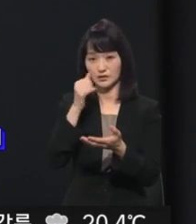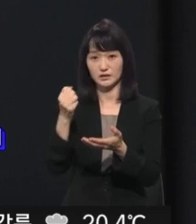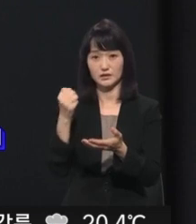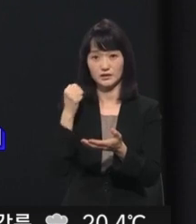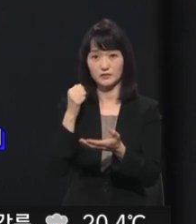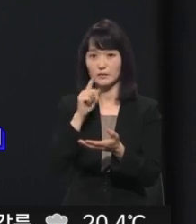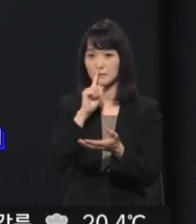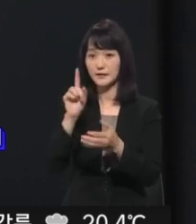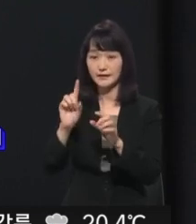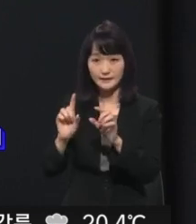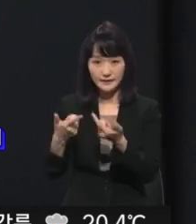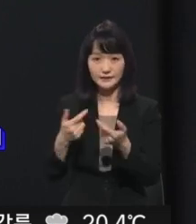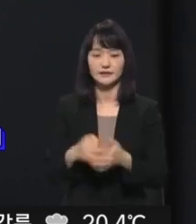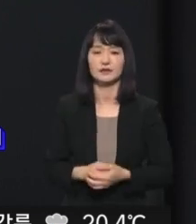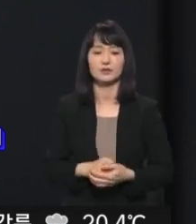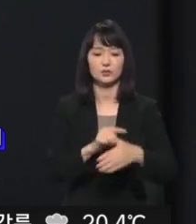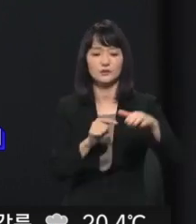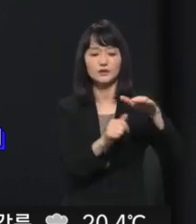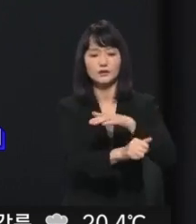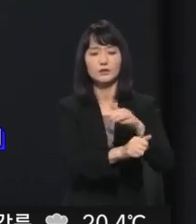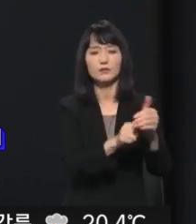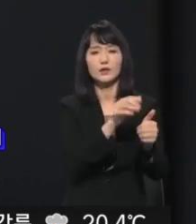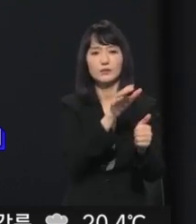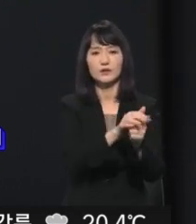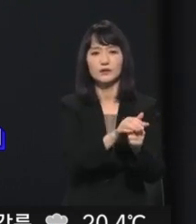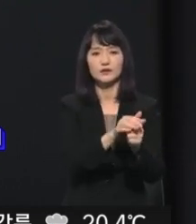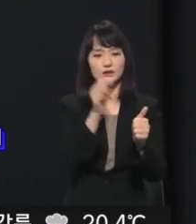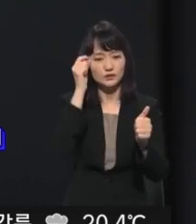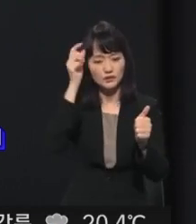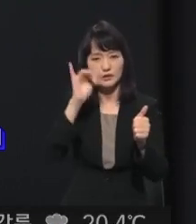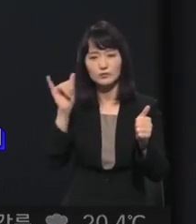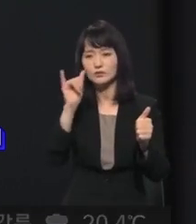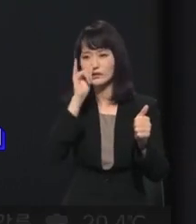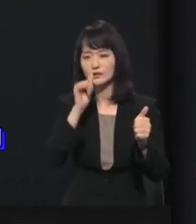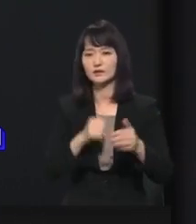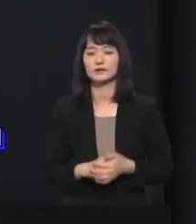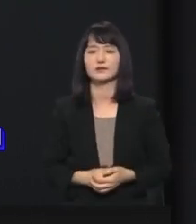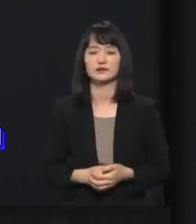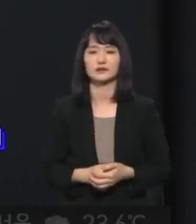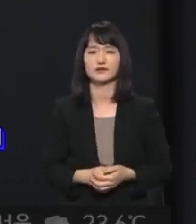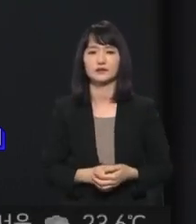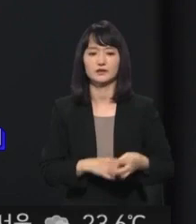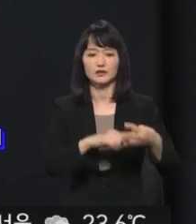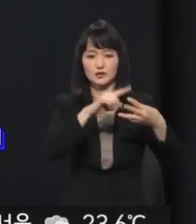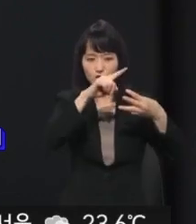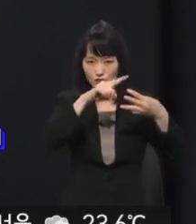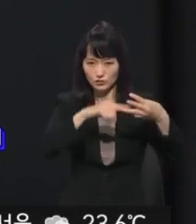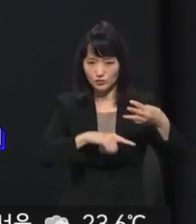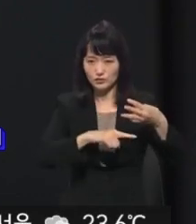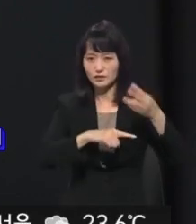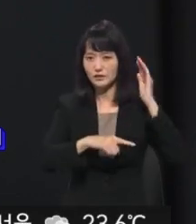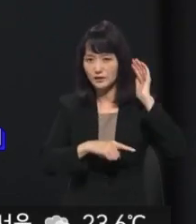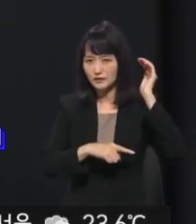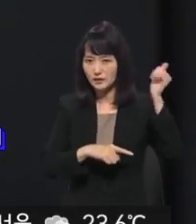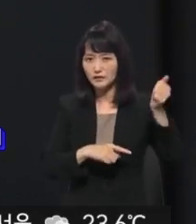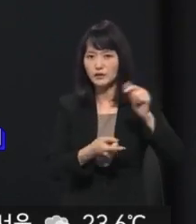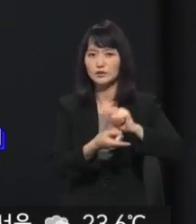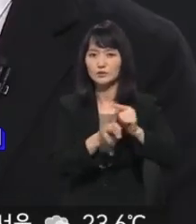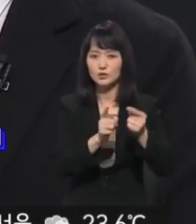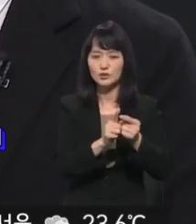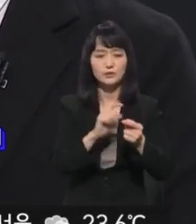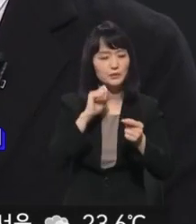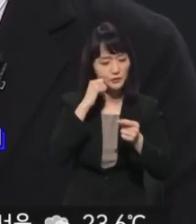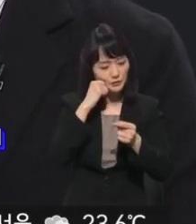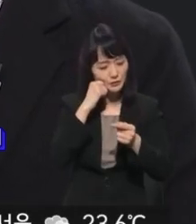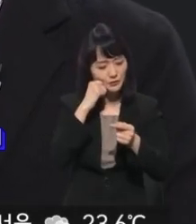중진 의원들 많이 계신데 이것이 무조건 윤석열 대통령과 전후의 를 나눈 사람들만 뭔가 당해서 지도부가 될 수 있고 이내까지 될 수 있다 라고 하면